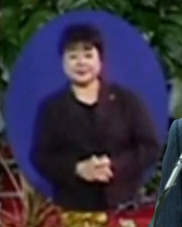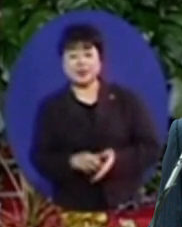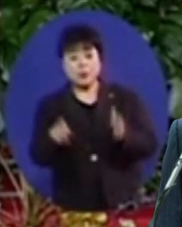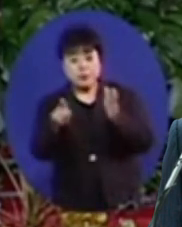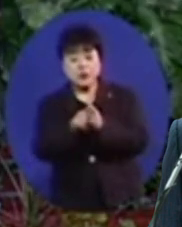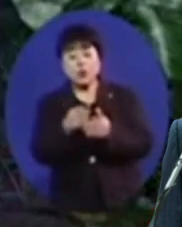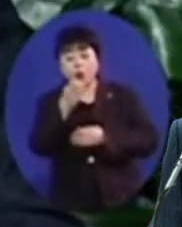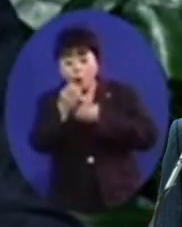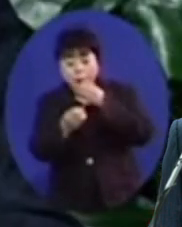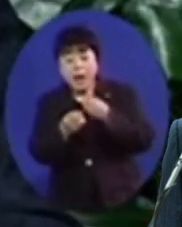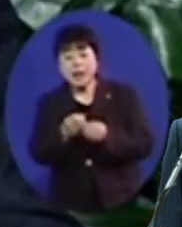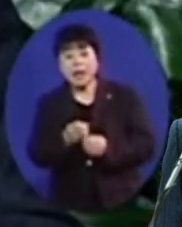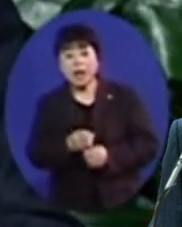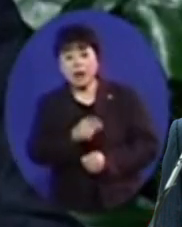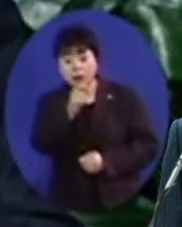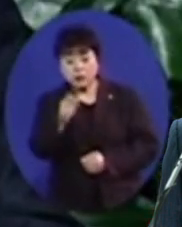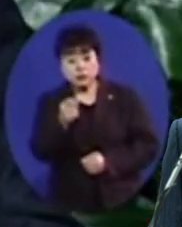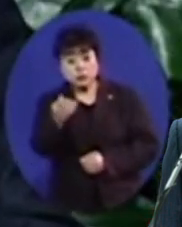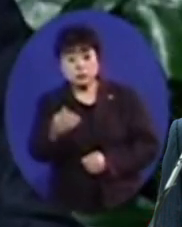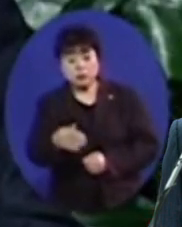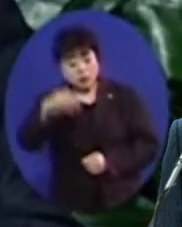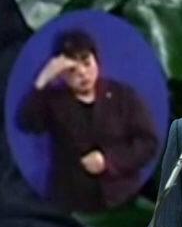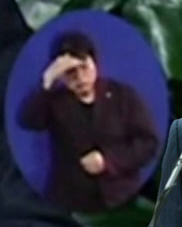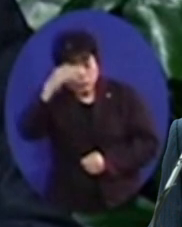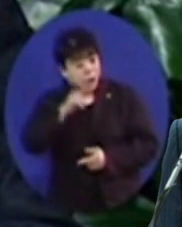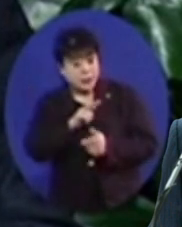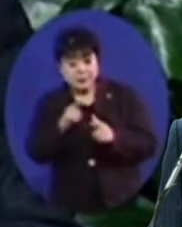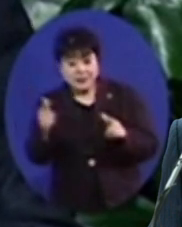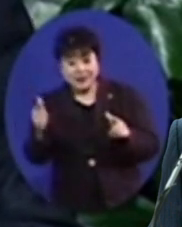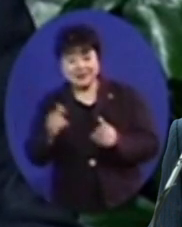믿고 고백하라고 성경이 줬지 구경하라고 준 것 아닙니다.